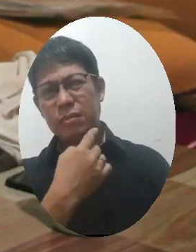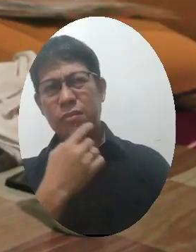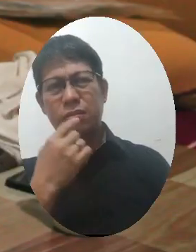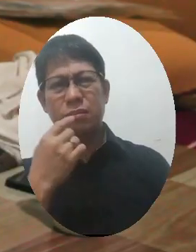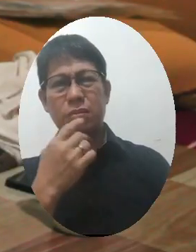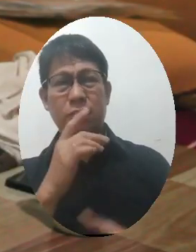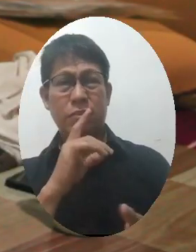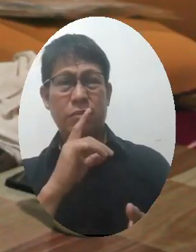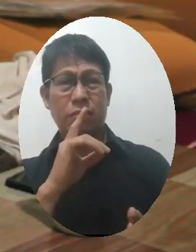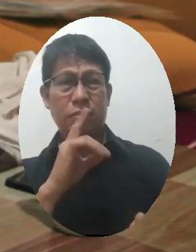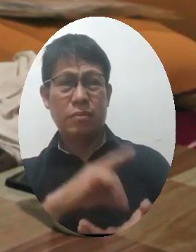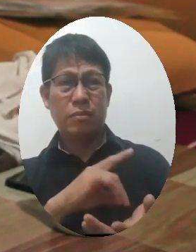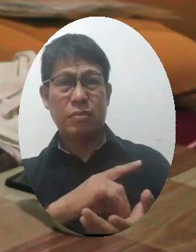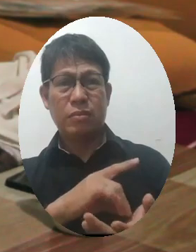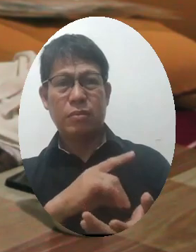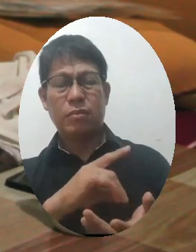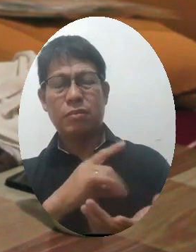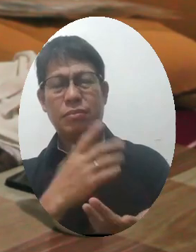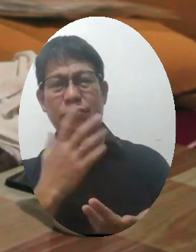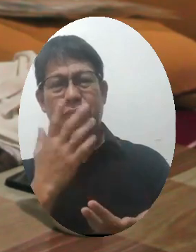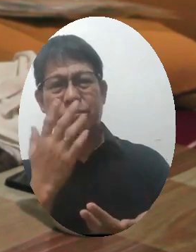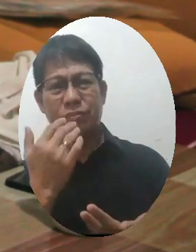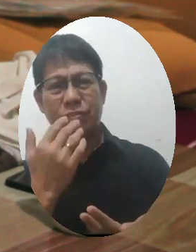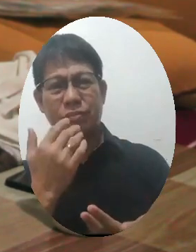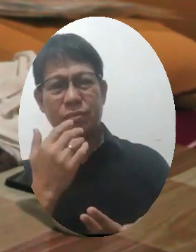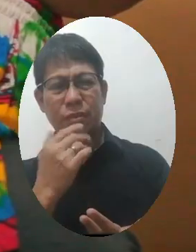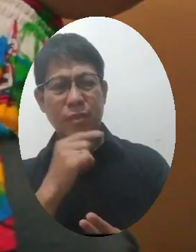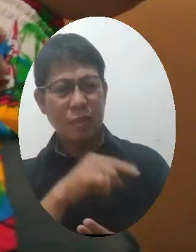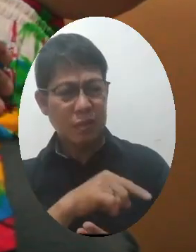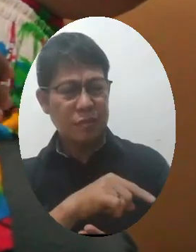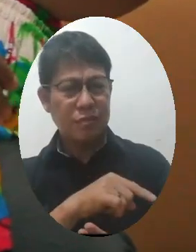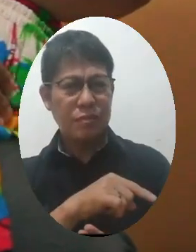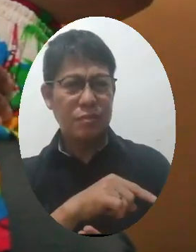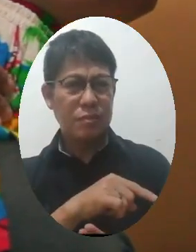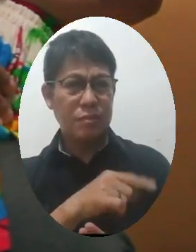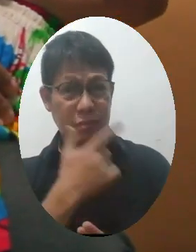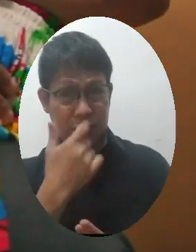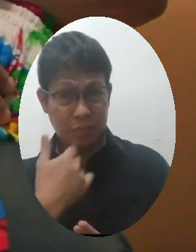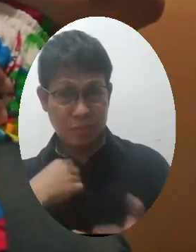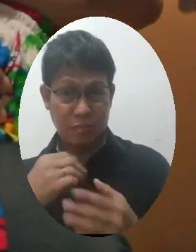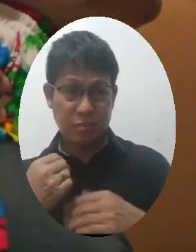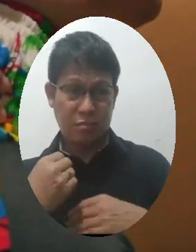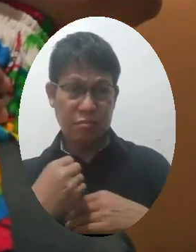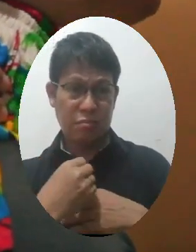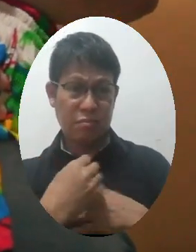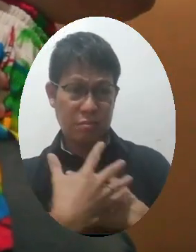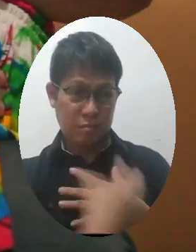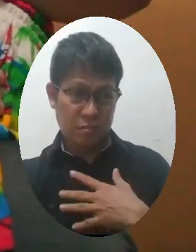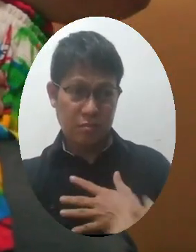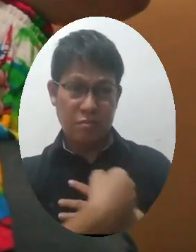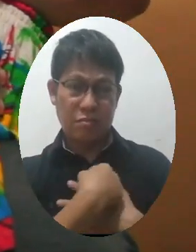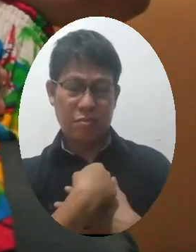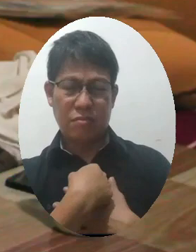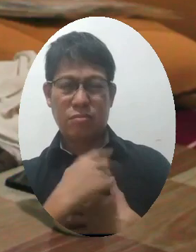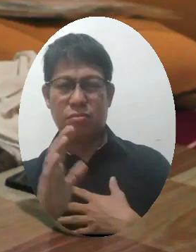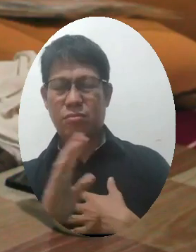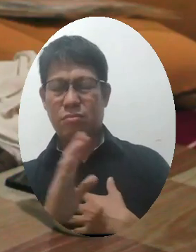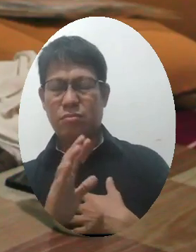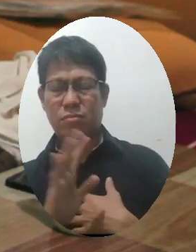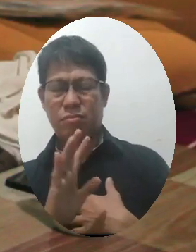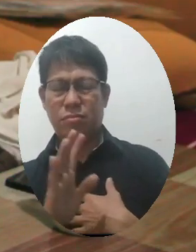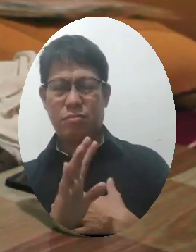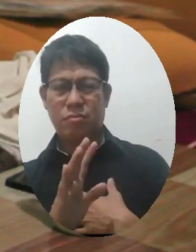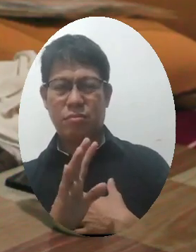Pero sabi po naman ng neuro, hindi naman daw po yun yung dahilan kung bakit siya naging micro. Yun po ang sabi ng doktor, wala naman daw